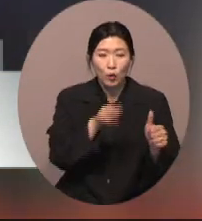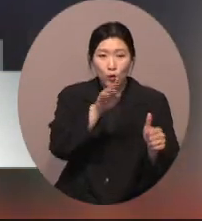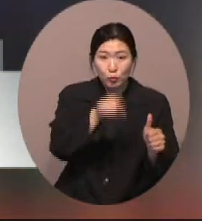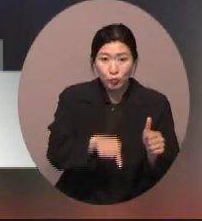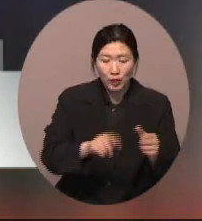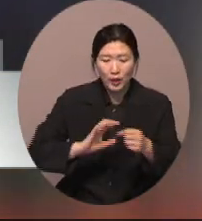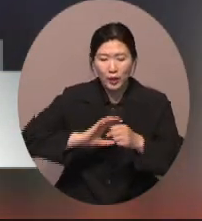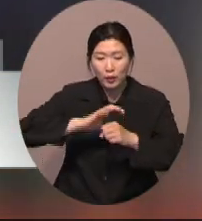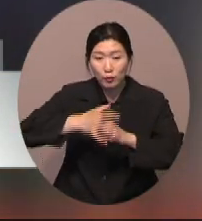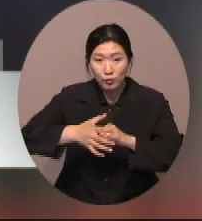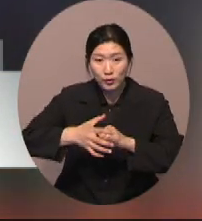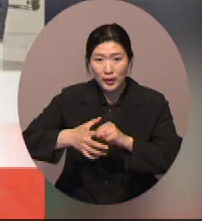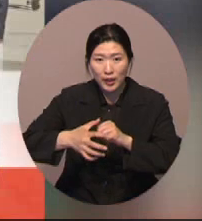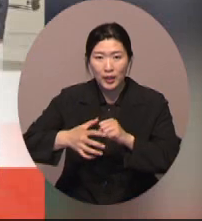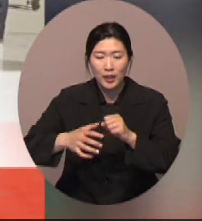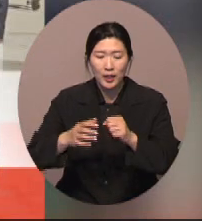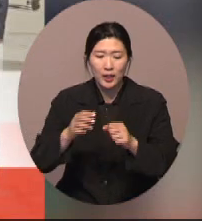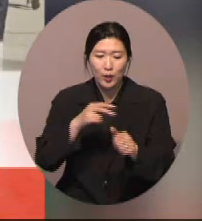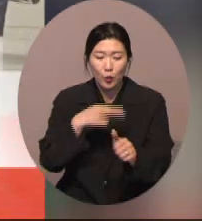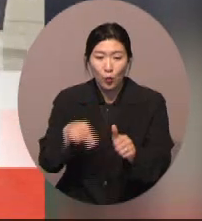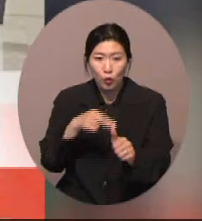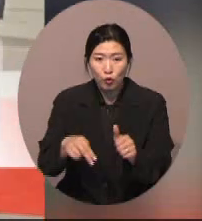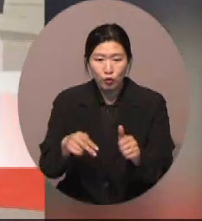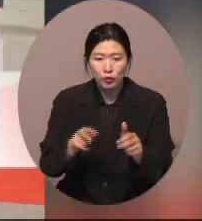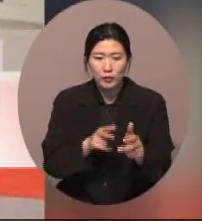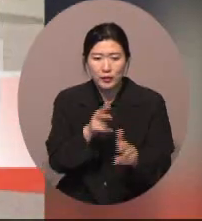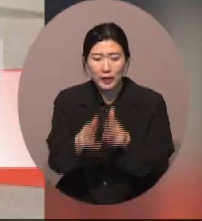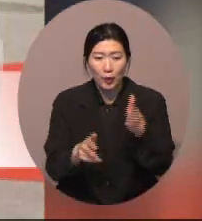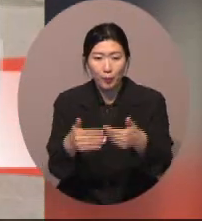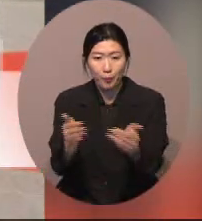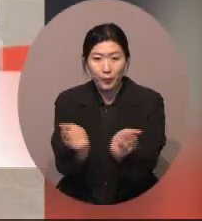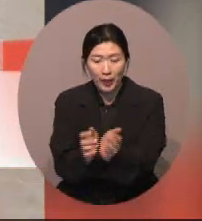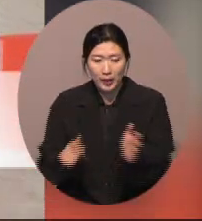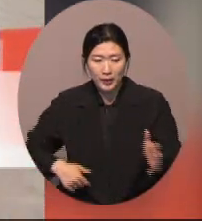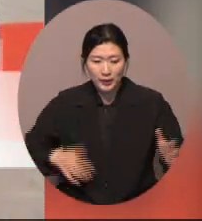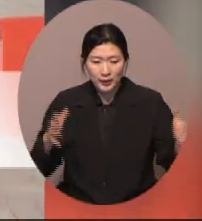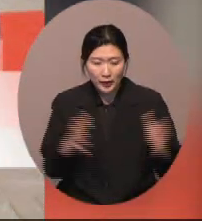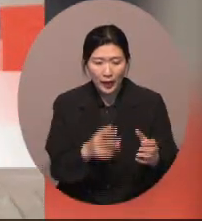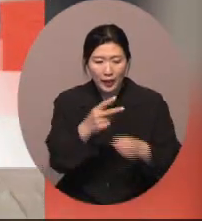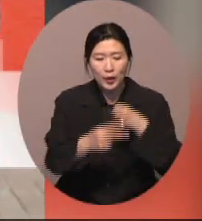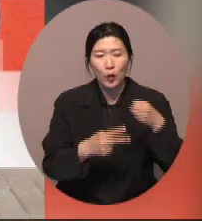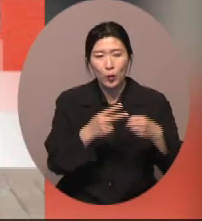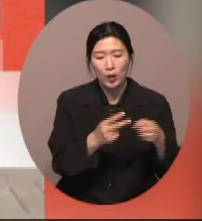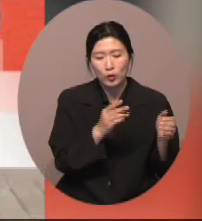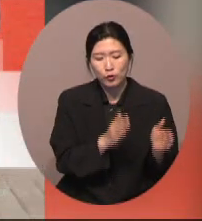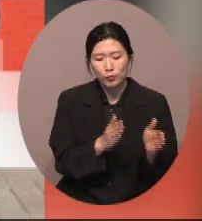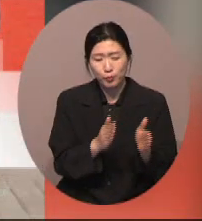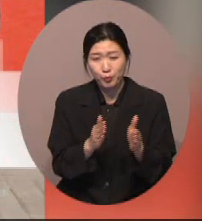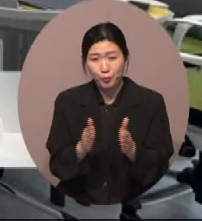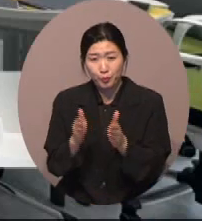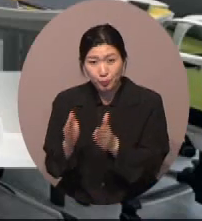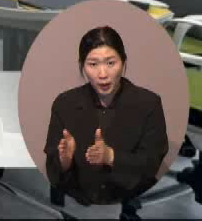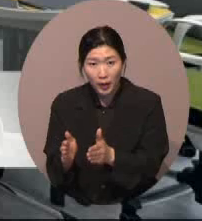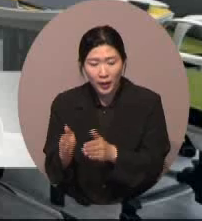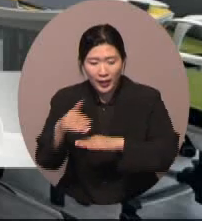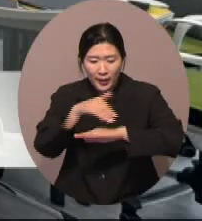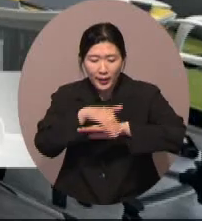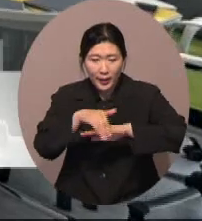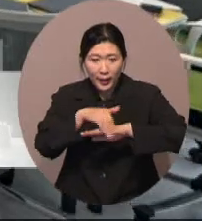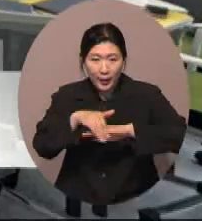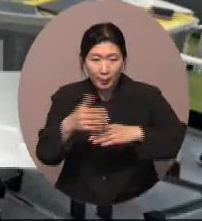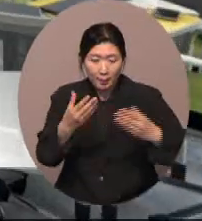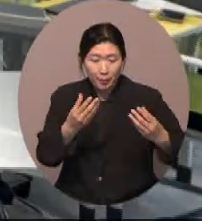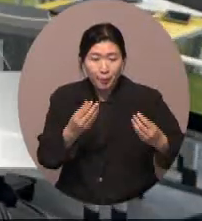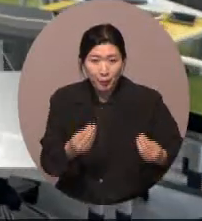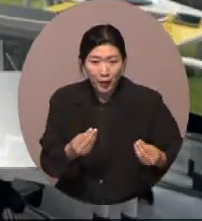에이펙 국제교육 협력단 지원 사업으로 지난 2년간의 준비 과정을 거쳐 대전 교원들이 직접 설계한 ICT